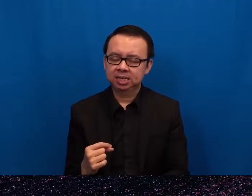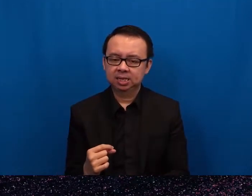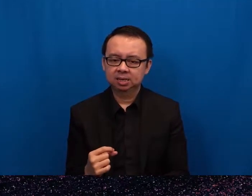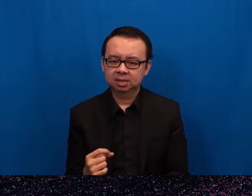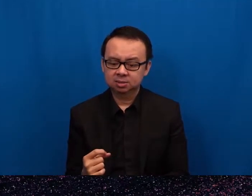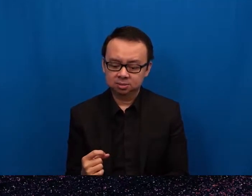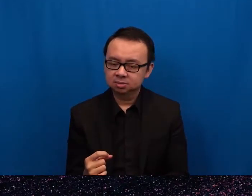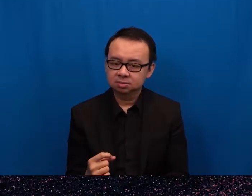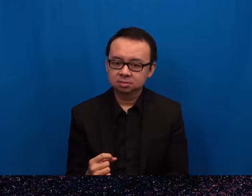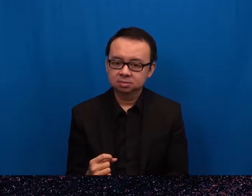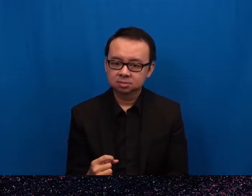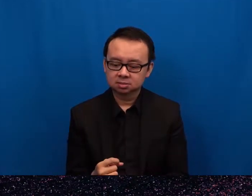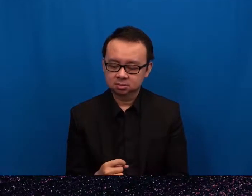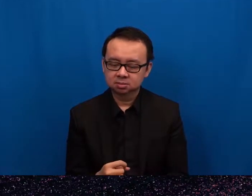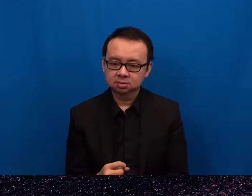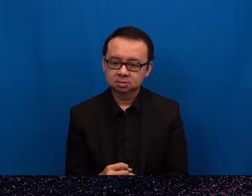kebodohan.